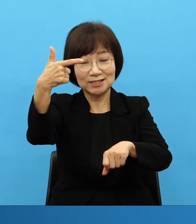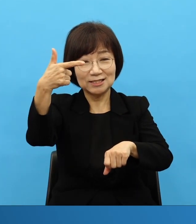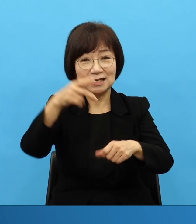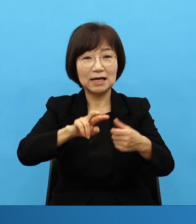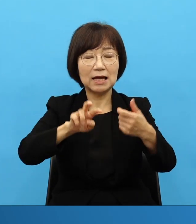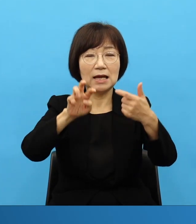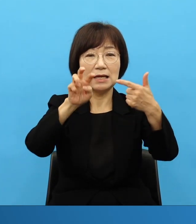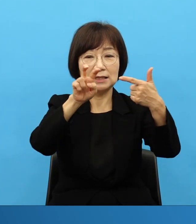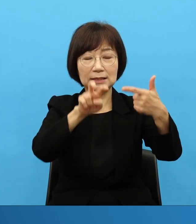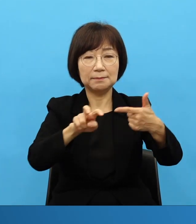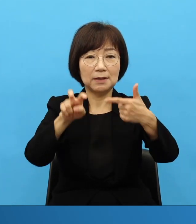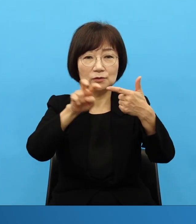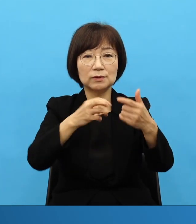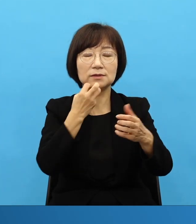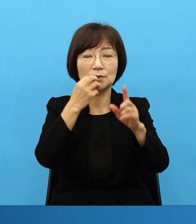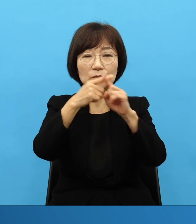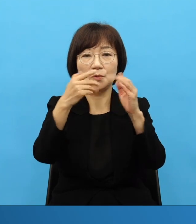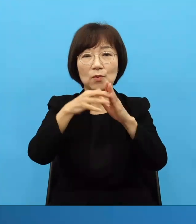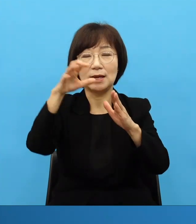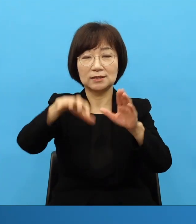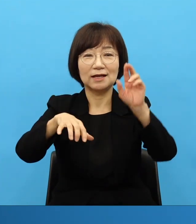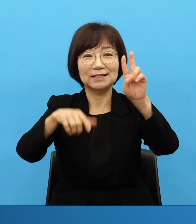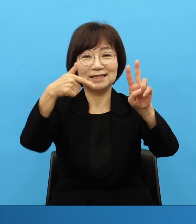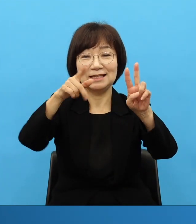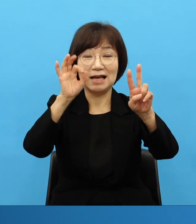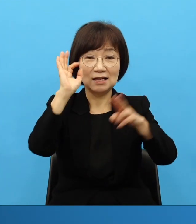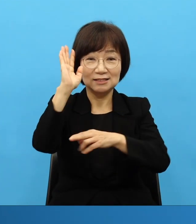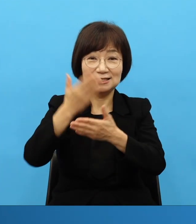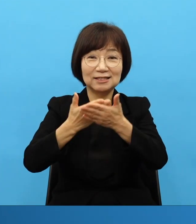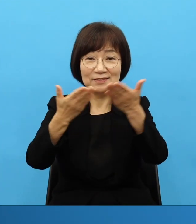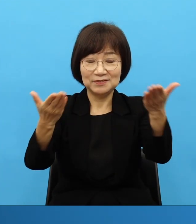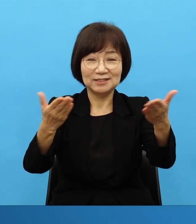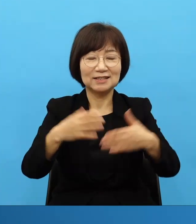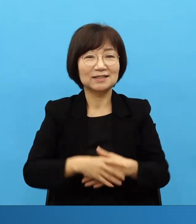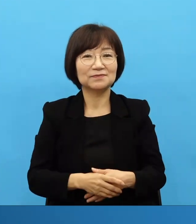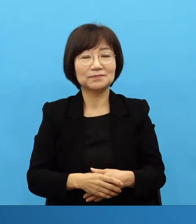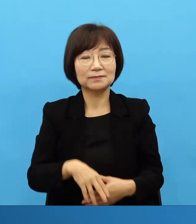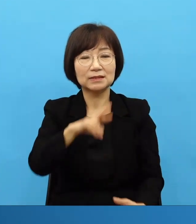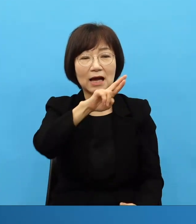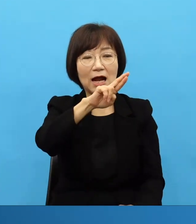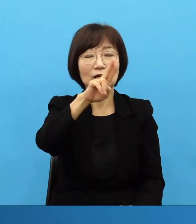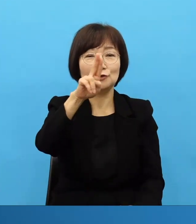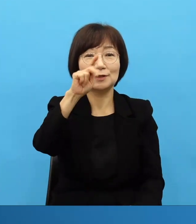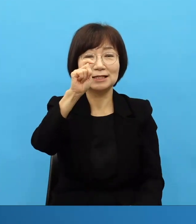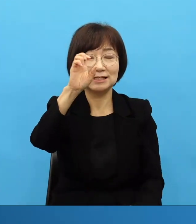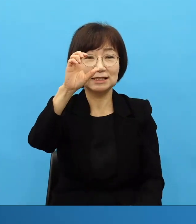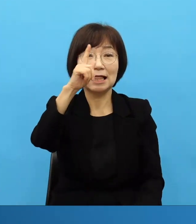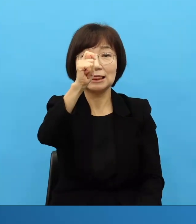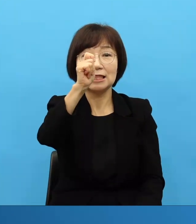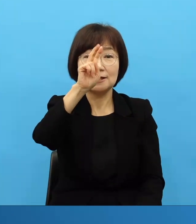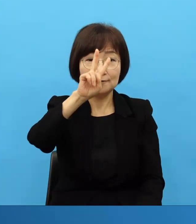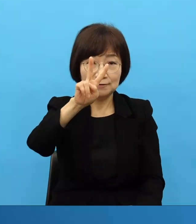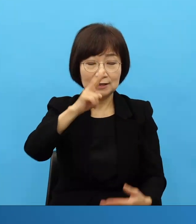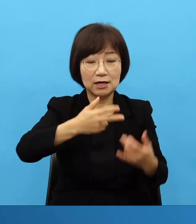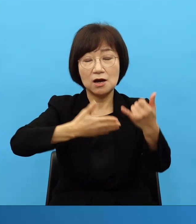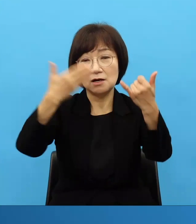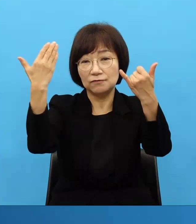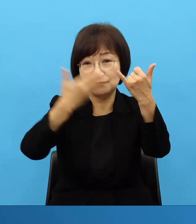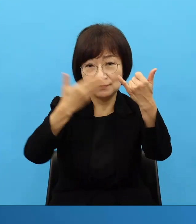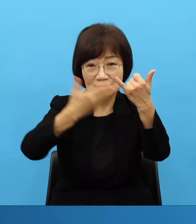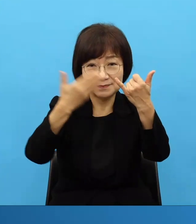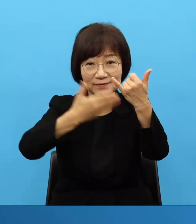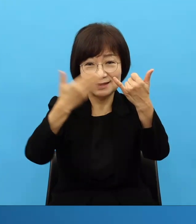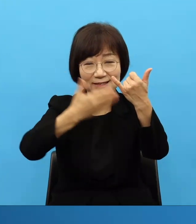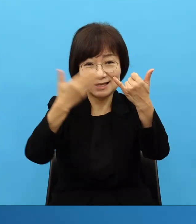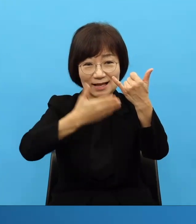임마누엘 서울교회에서 선포됩니다. 원단 기도회는 RUTC TV와 유튜브 채널 위다락 RUTC TV를